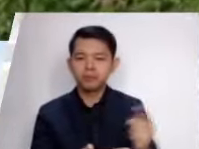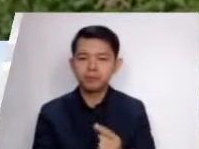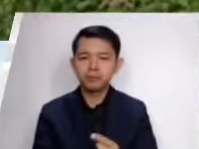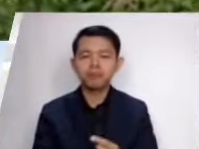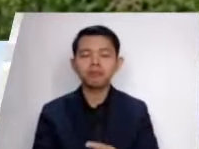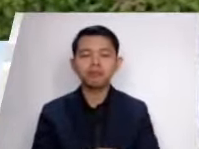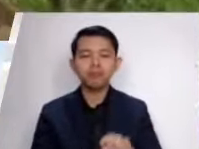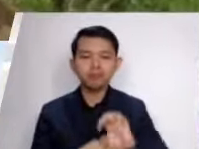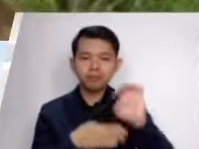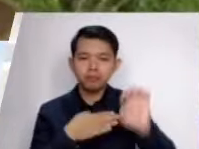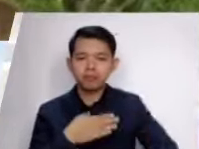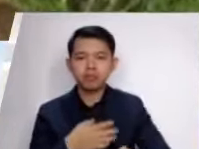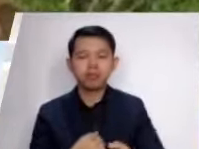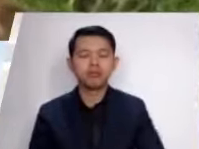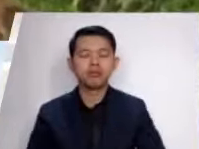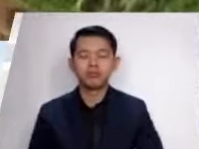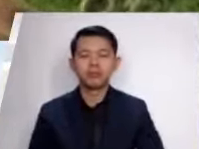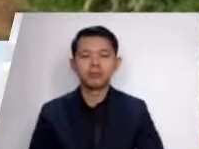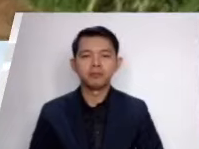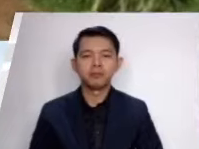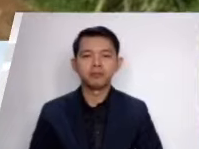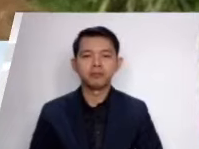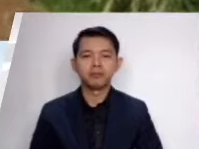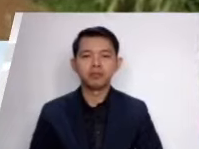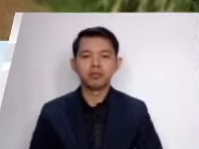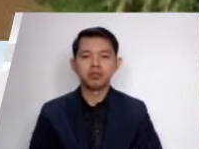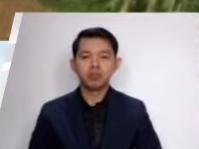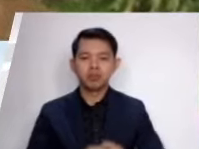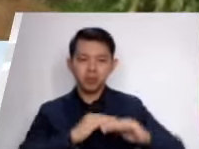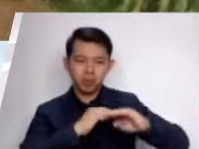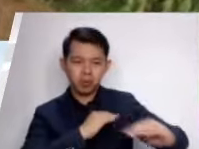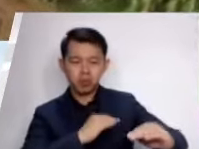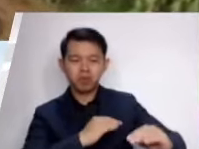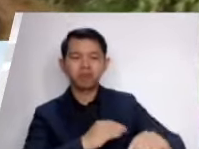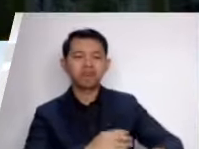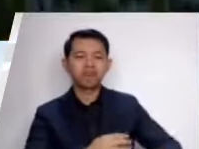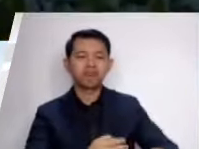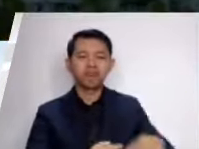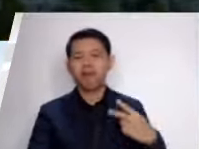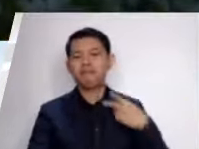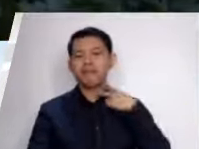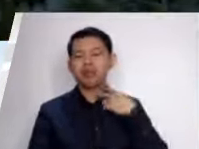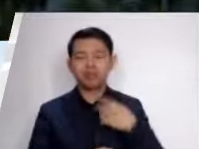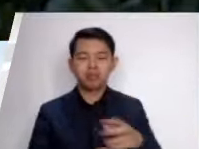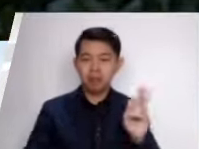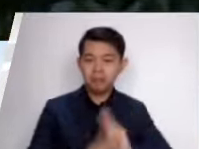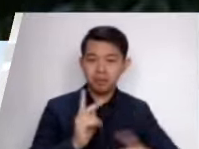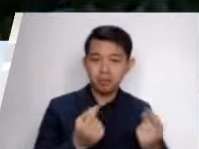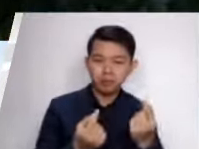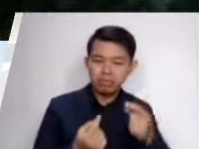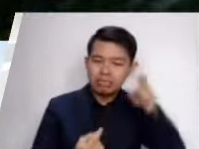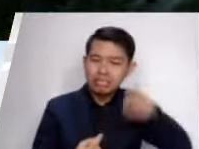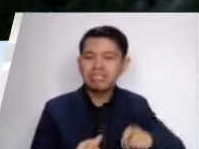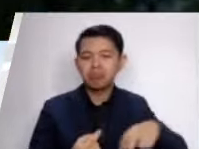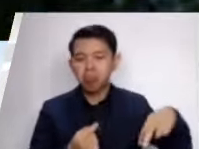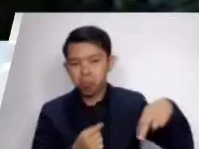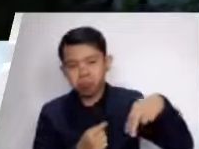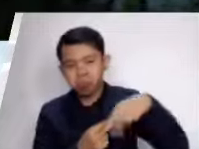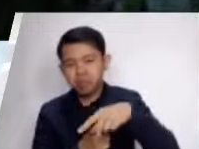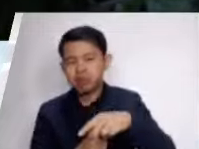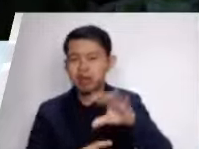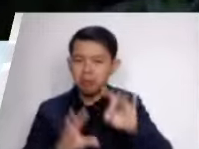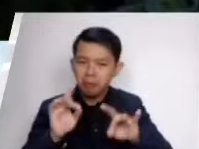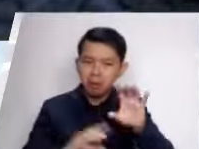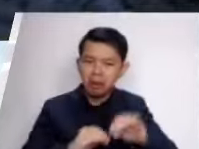at puno ang malaking bahagi ng kalsada. Dahil dyan, kinailangang lakarin ng mga residente ang maputik na daan para makarating sa kanilang